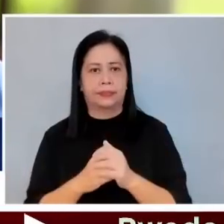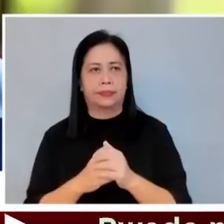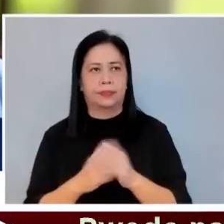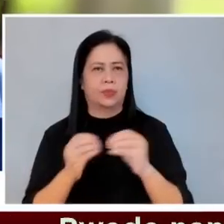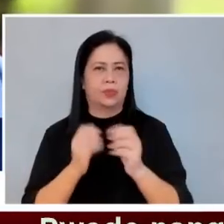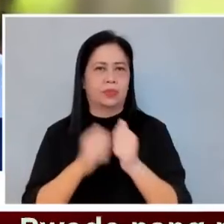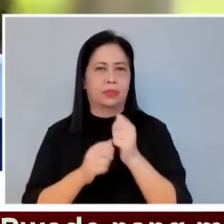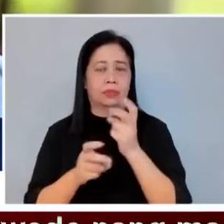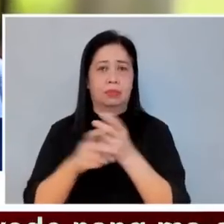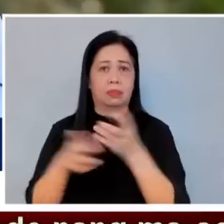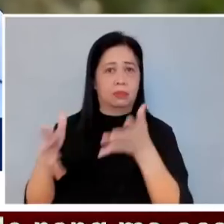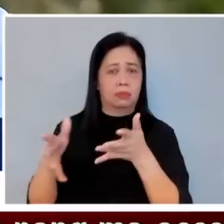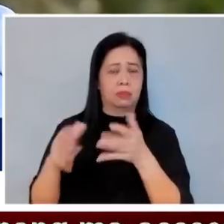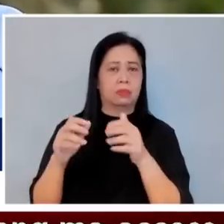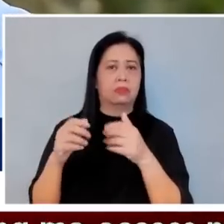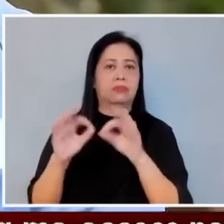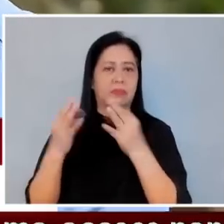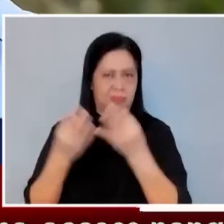iiwanan mo yung pamilya mo.